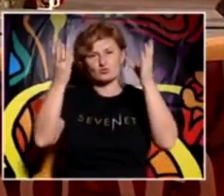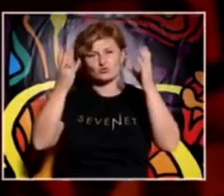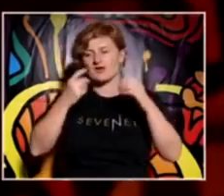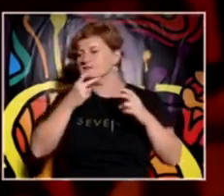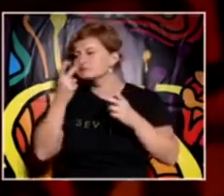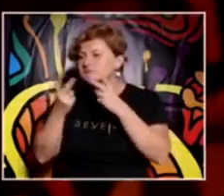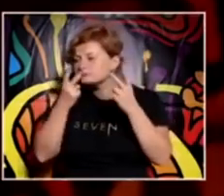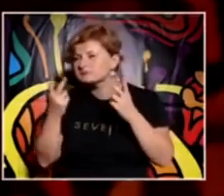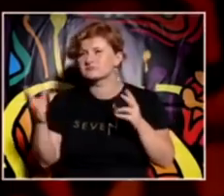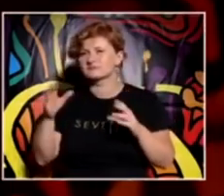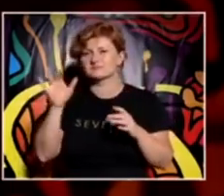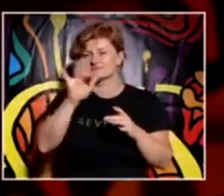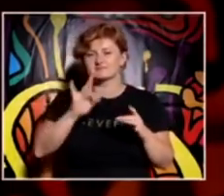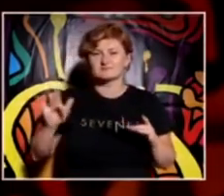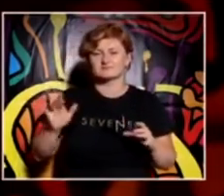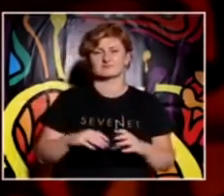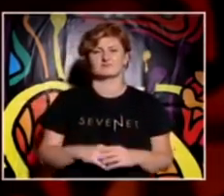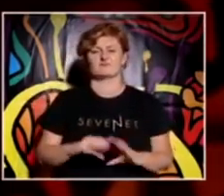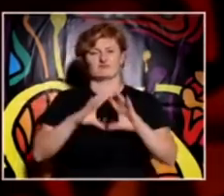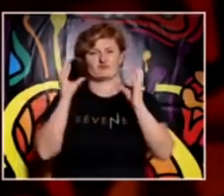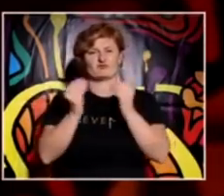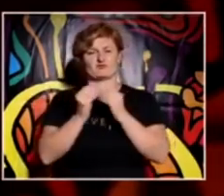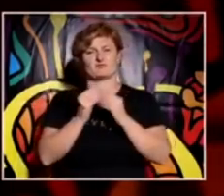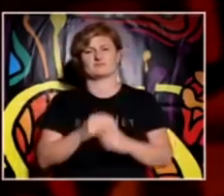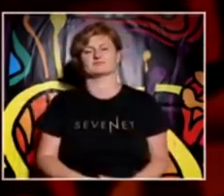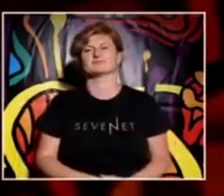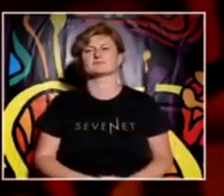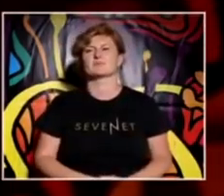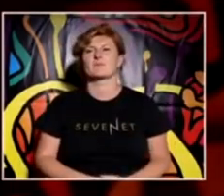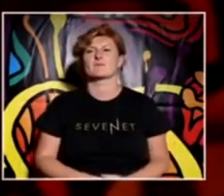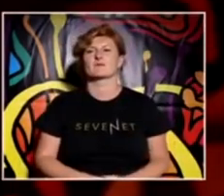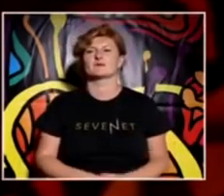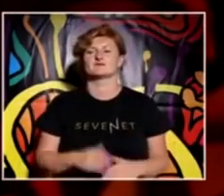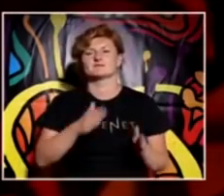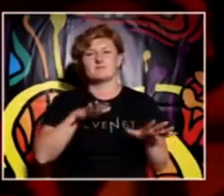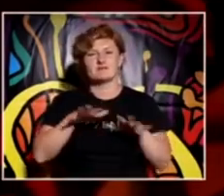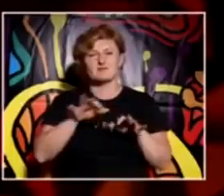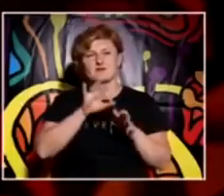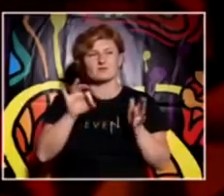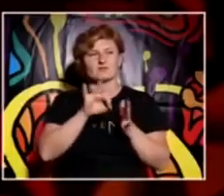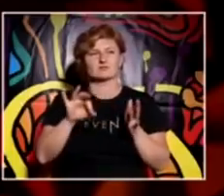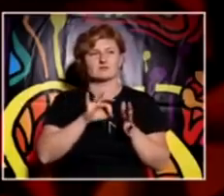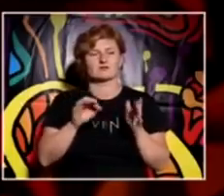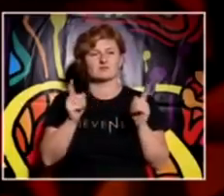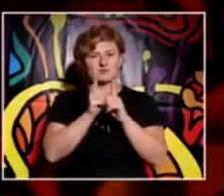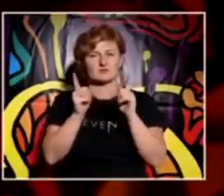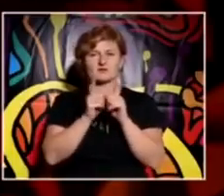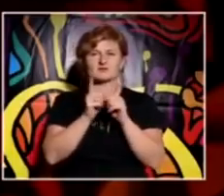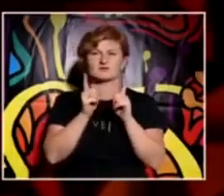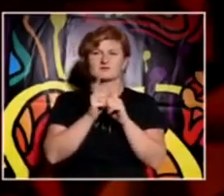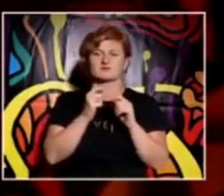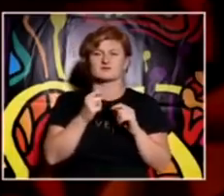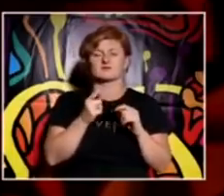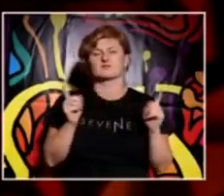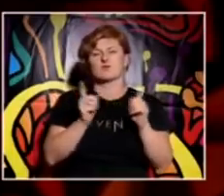wszędzie. Spotkanie z samym sobą interesuje 28% głosujących, podobnie jest z miejscową kuchnią, spotkanie. A spotkanie z